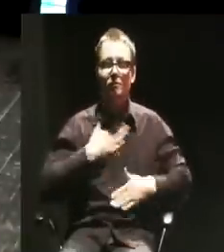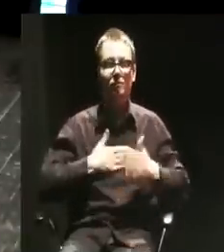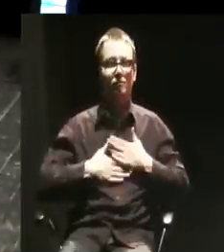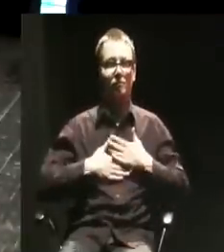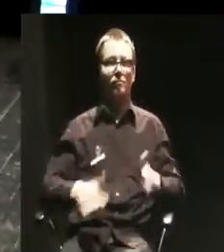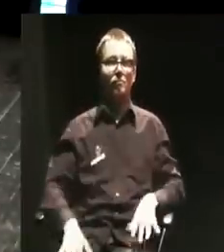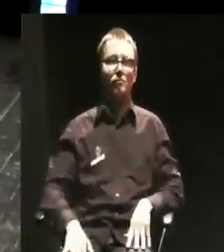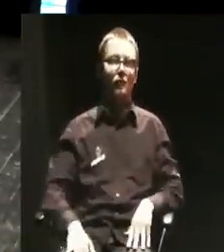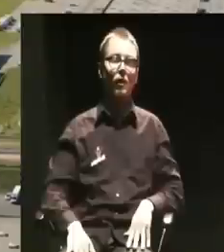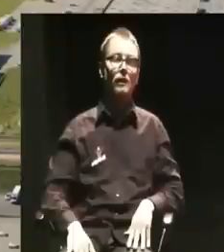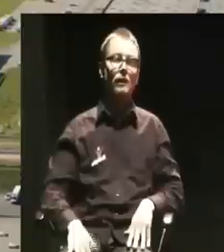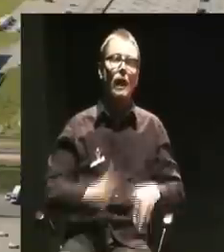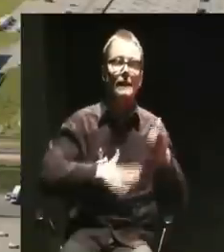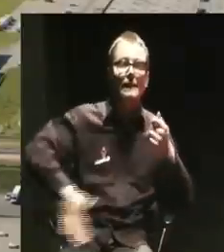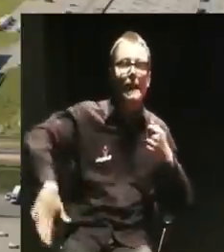Strefa ekonomiczna.